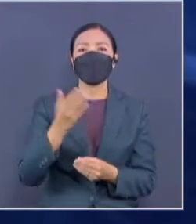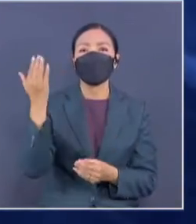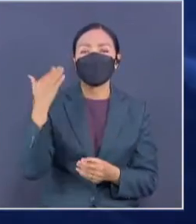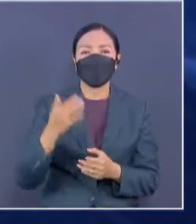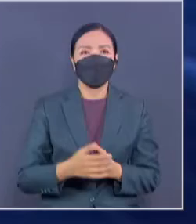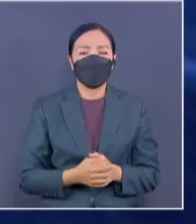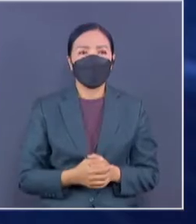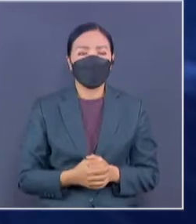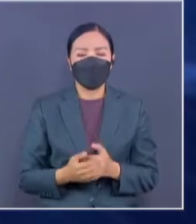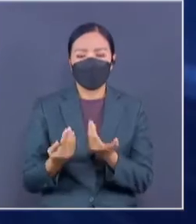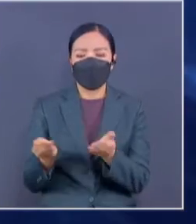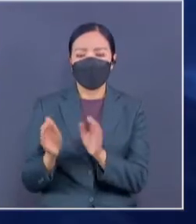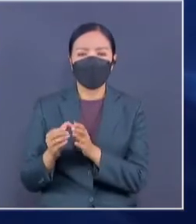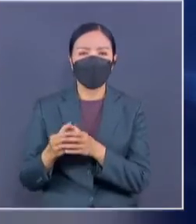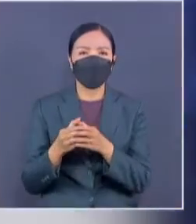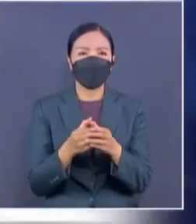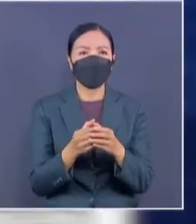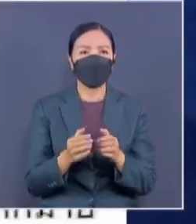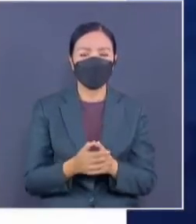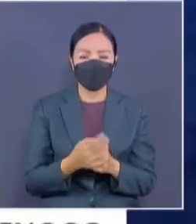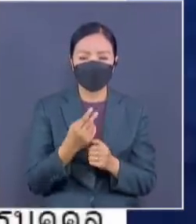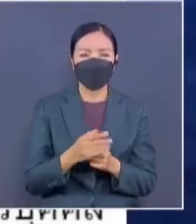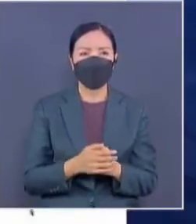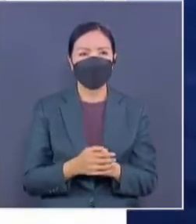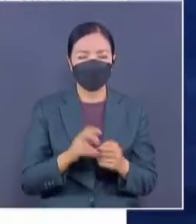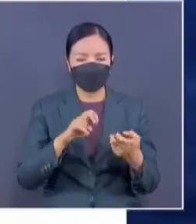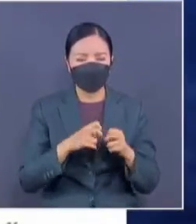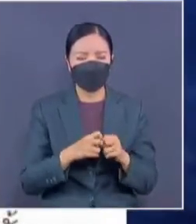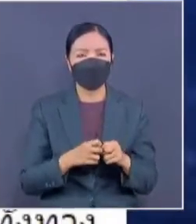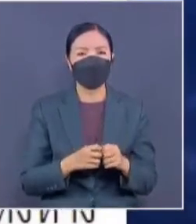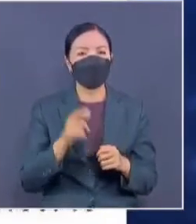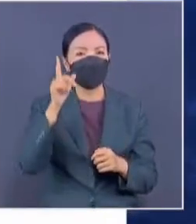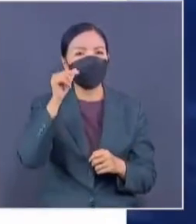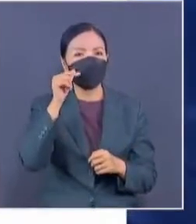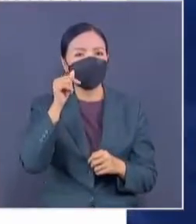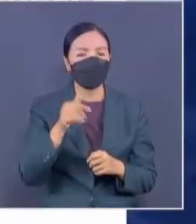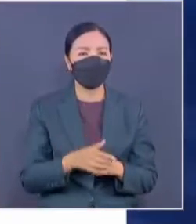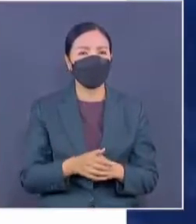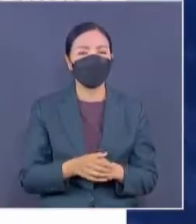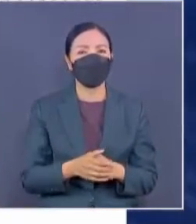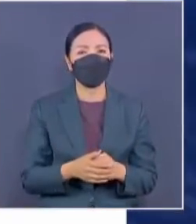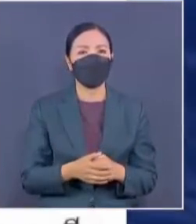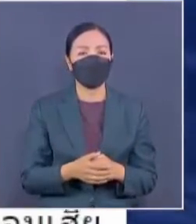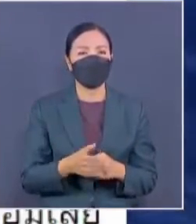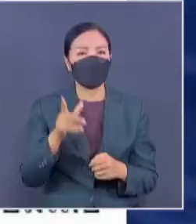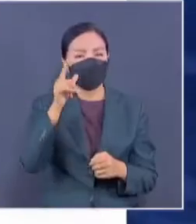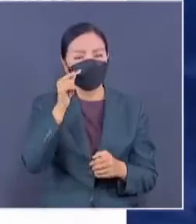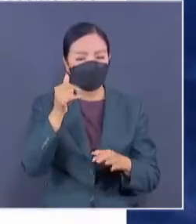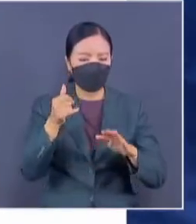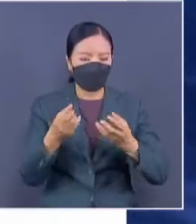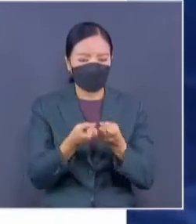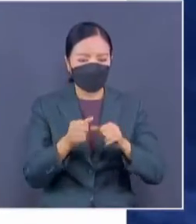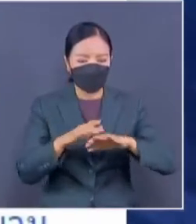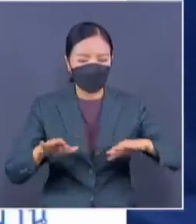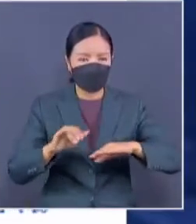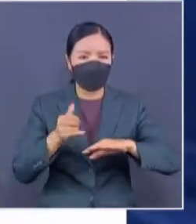าไปกับครอบครัวแล้วระหว่างนั้นปรากฏว่าเกิดอุบัติเหตุคุณแม่เนี่ยพลาดล้มลงตรงบริเวณชายหาดครับ